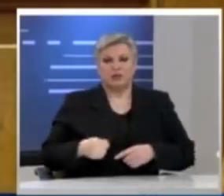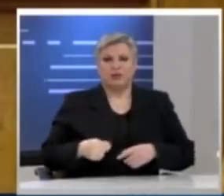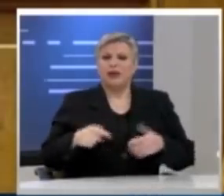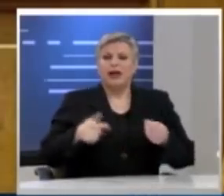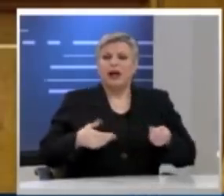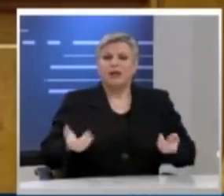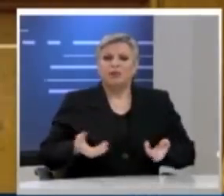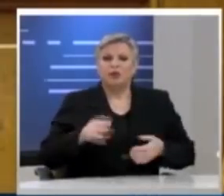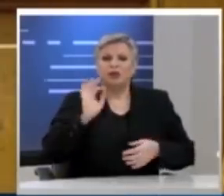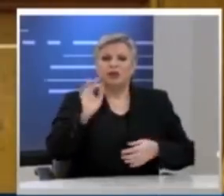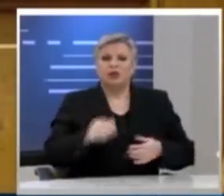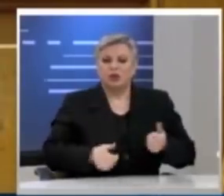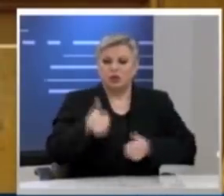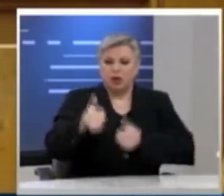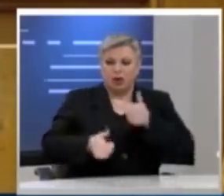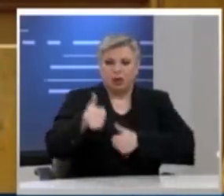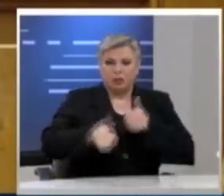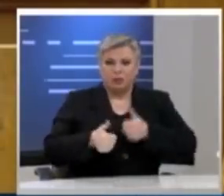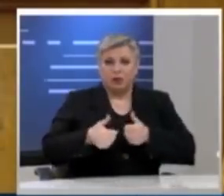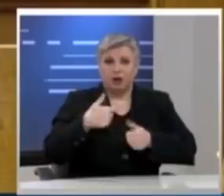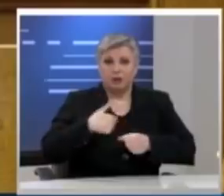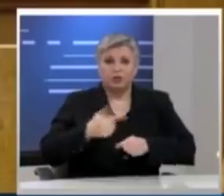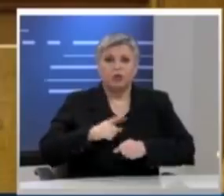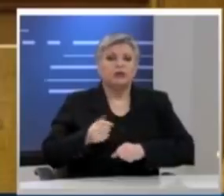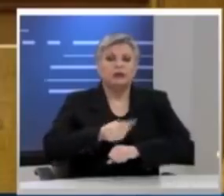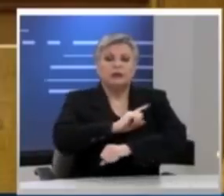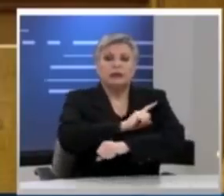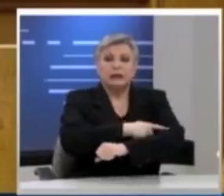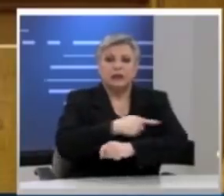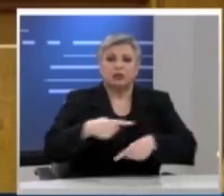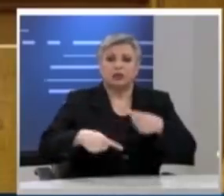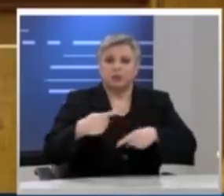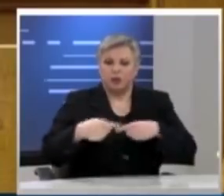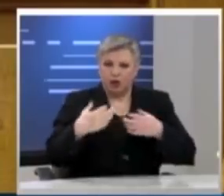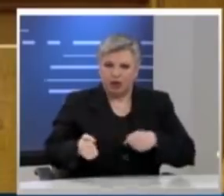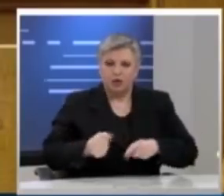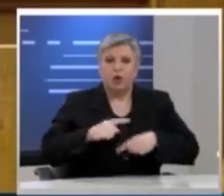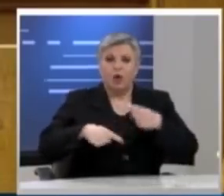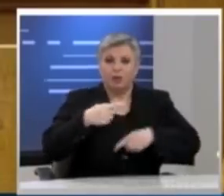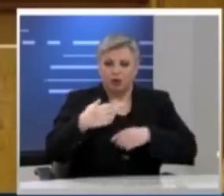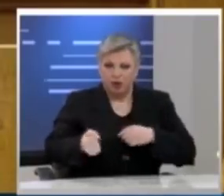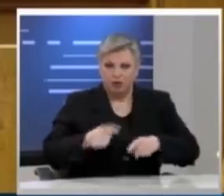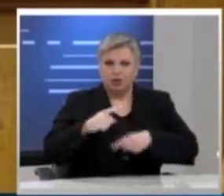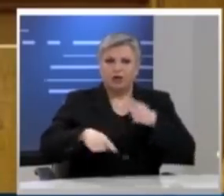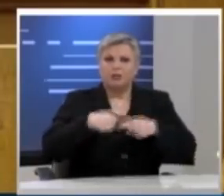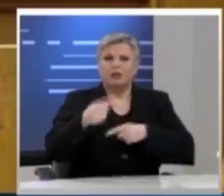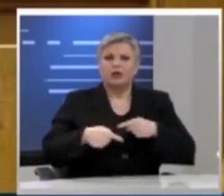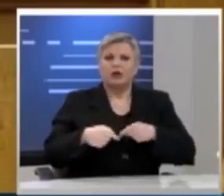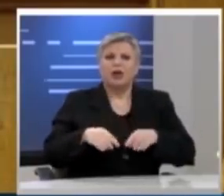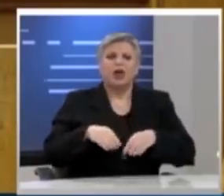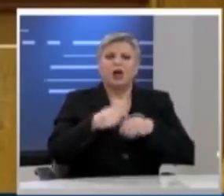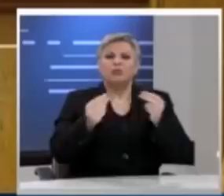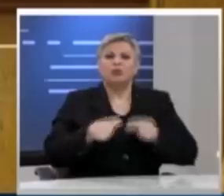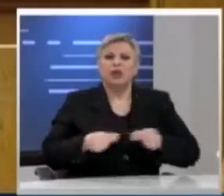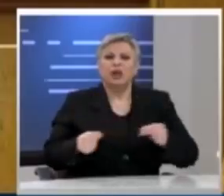διαδικασία απόκτησης προσόντων αφού τα πτυχία δεν δίνουν πρόσβαση στο επάγγελμα ανάμεσα στους